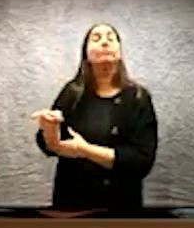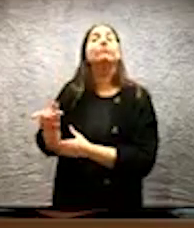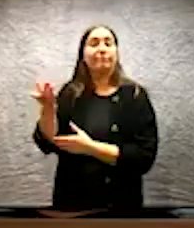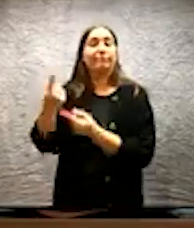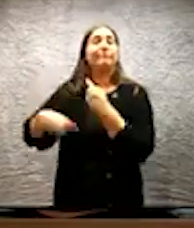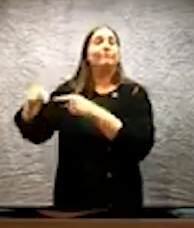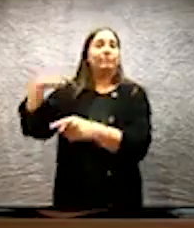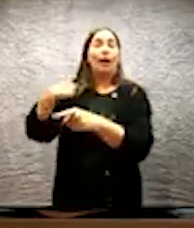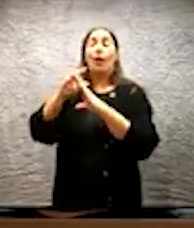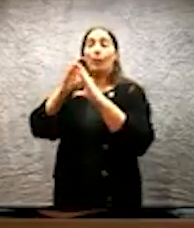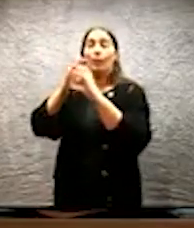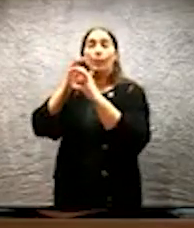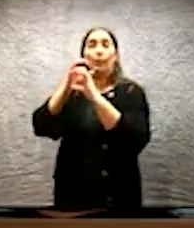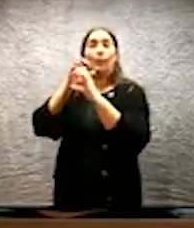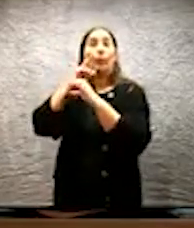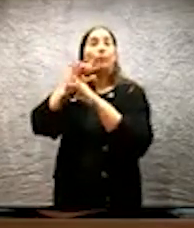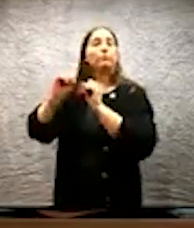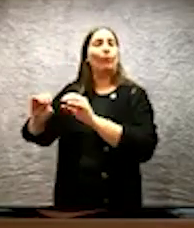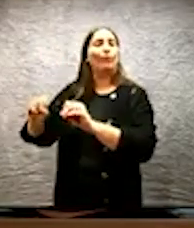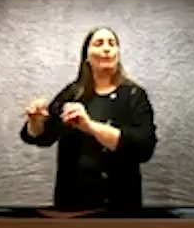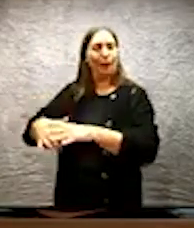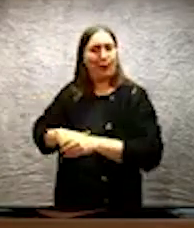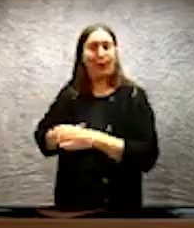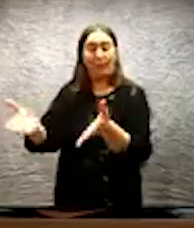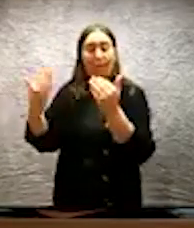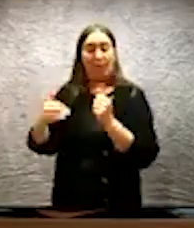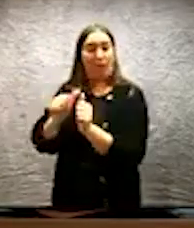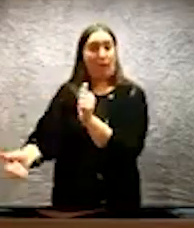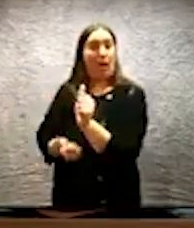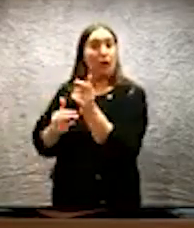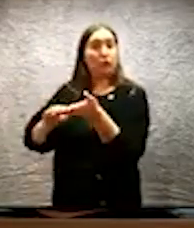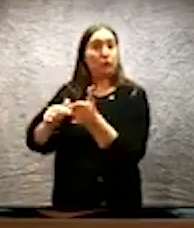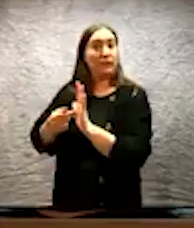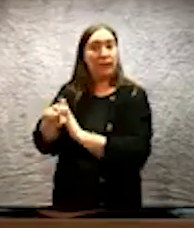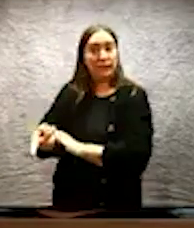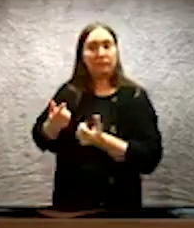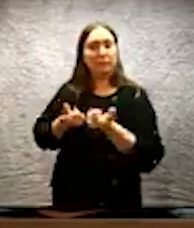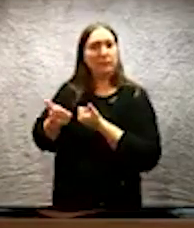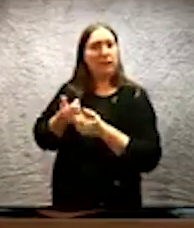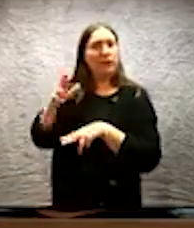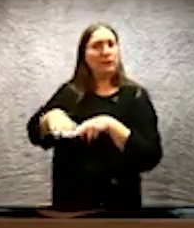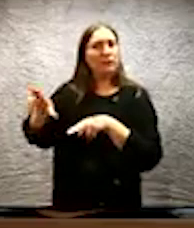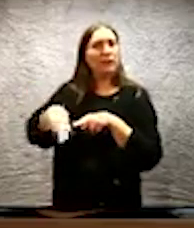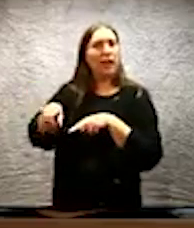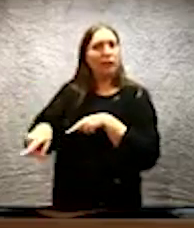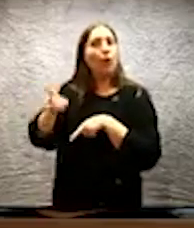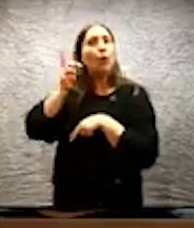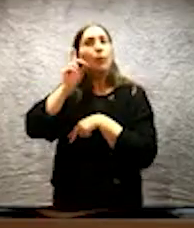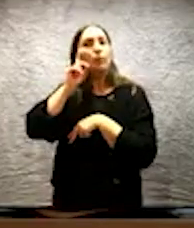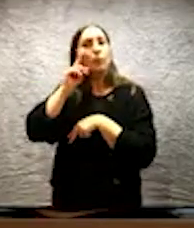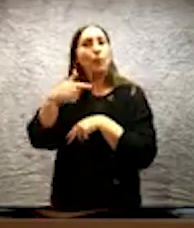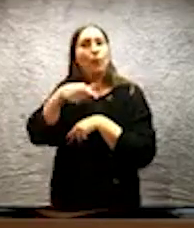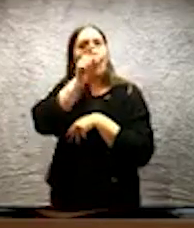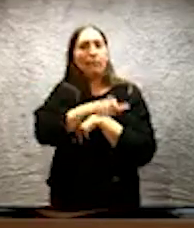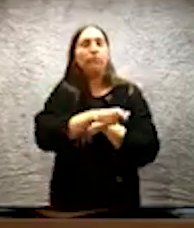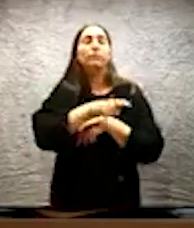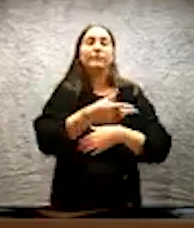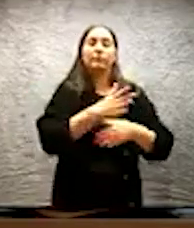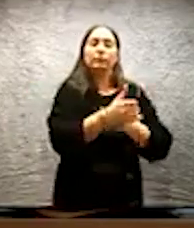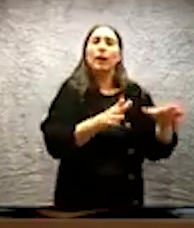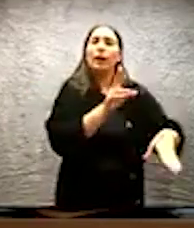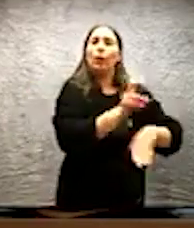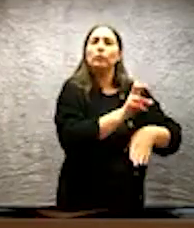de trompette, et un adjoint technique au service travaux pour compenser le départ de l'agent chargé de la conciergerie du